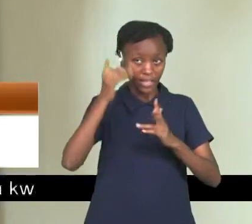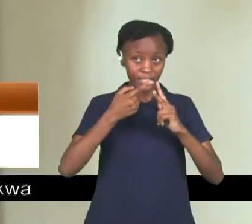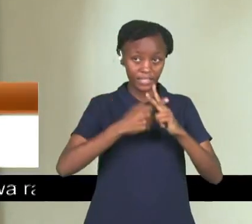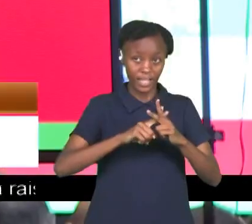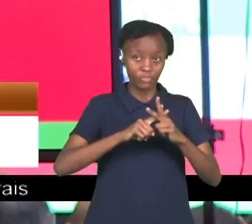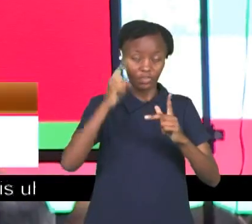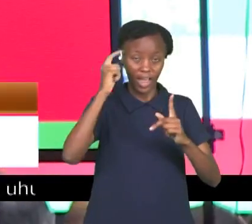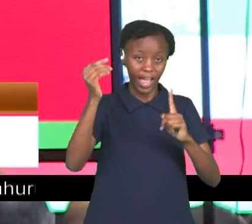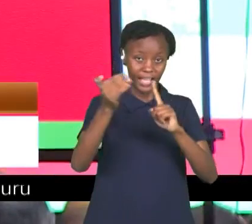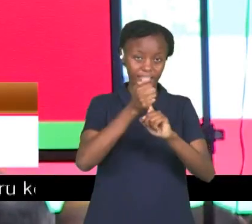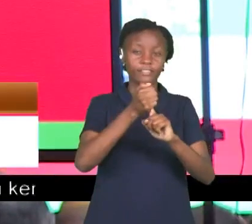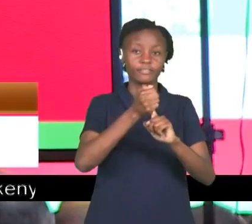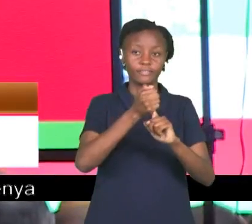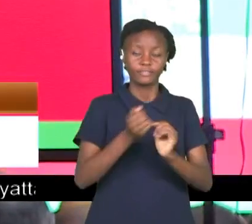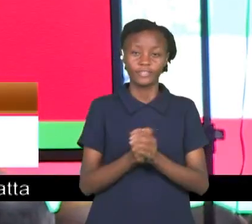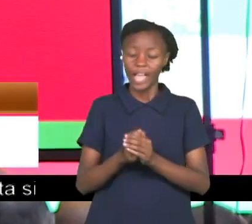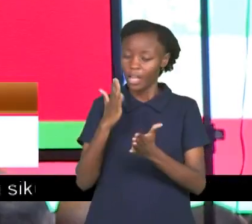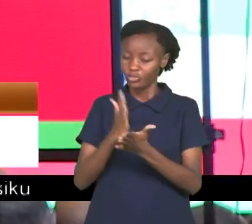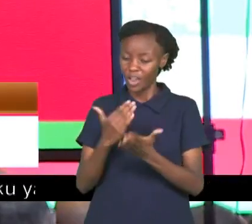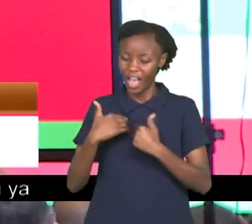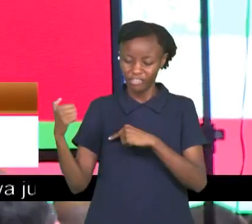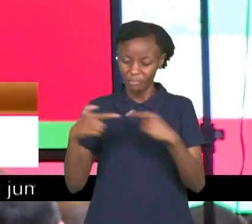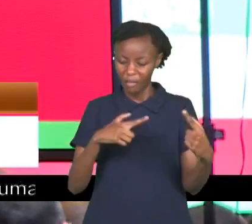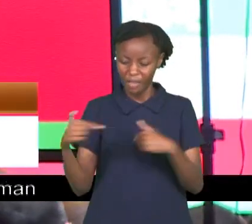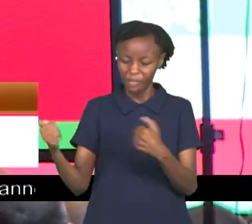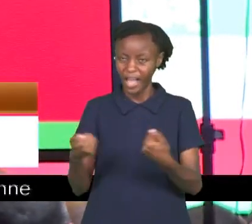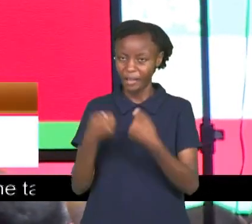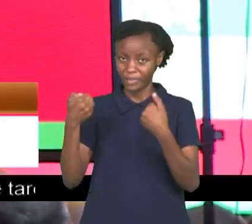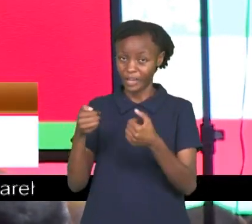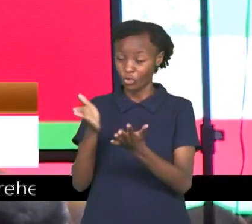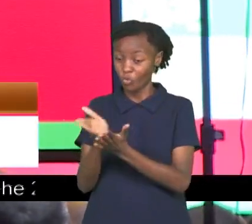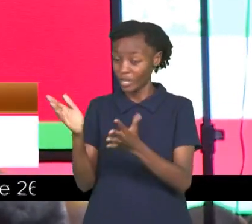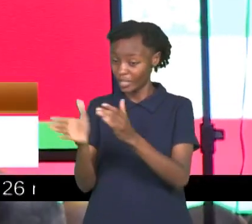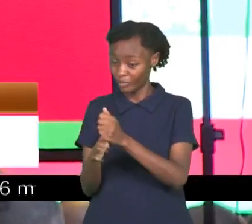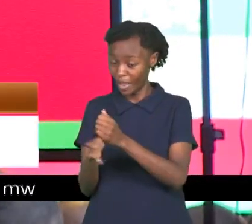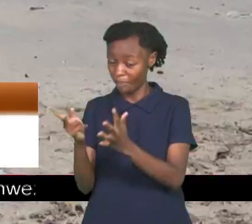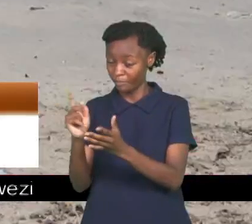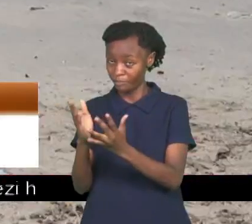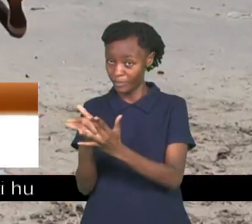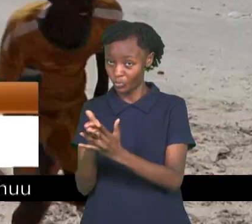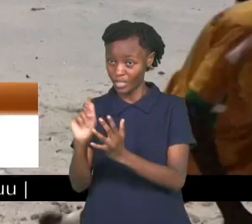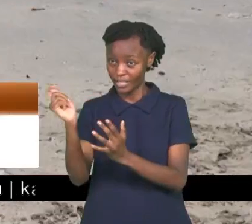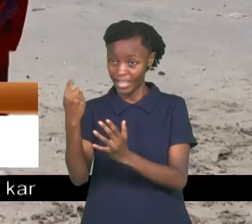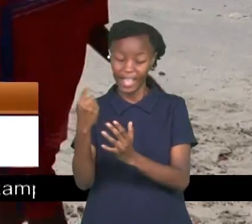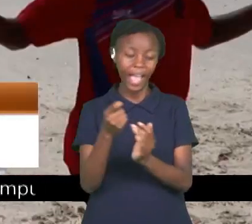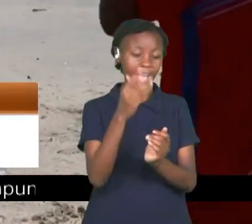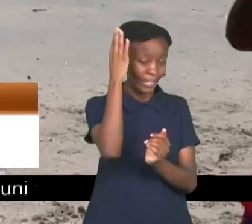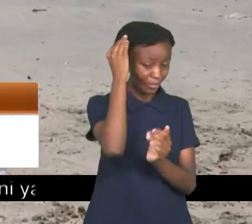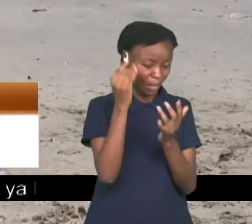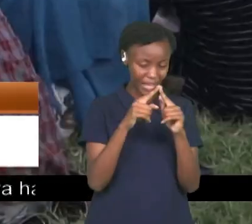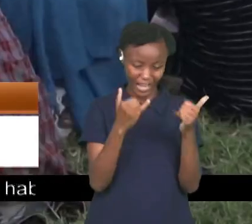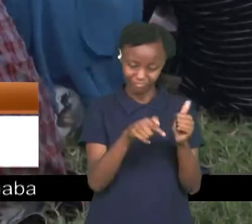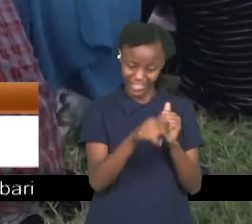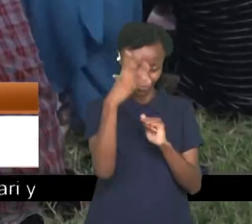potential. Licha ya migogoro ya kidiplomasia ambayo imekuwa hapo awali baina ya Kenya na Somalia, ni wazi kwamba taifa la